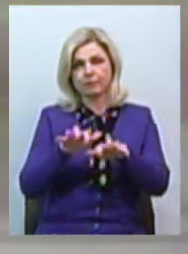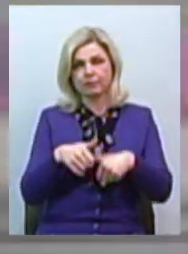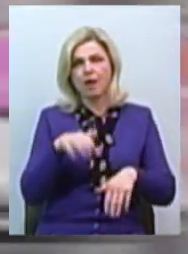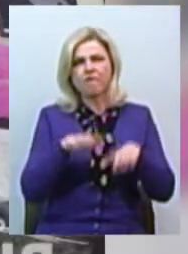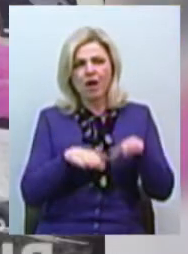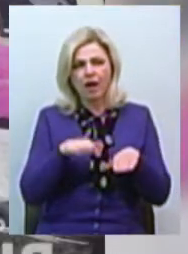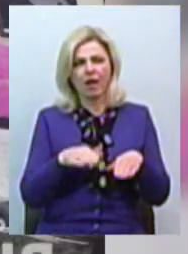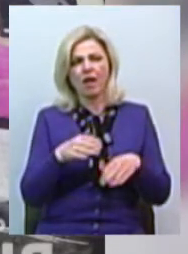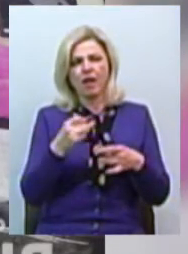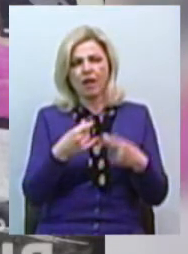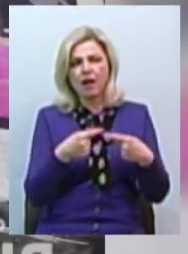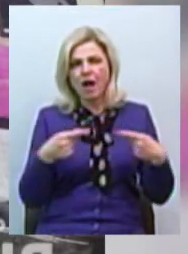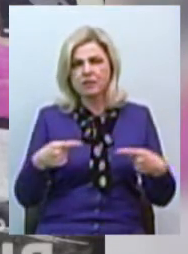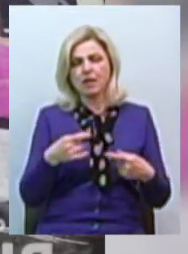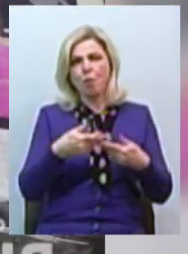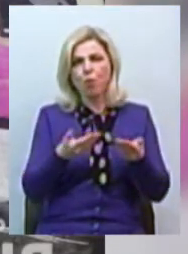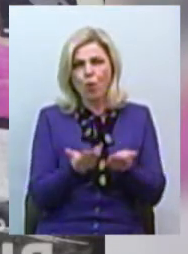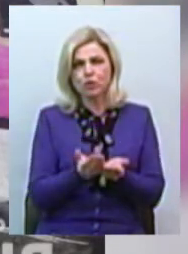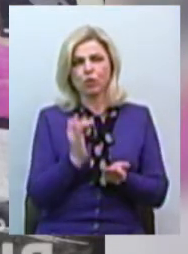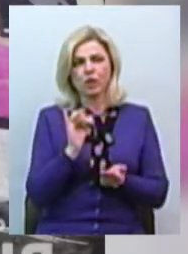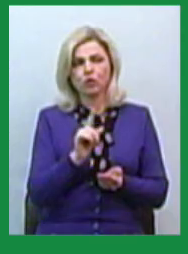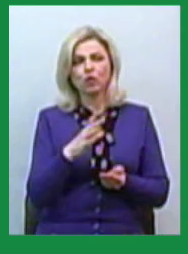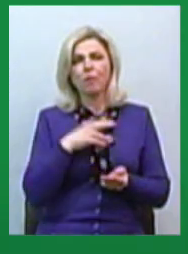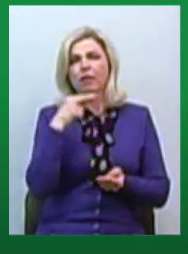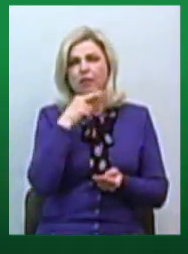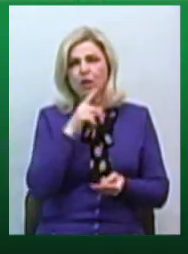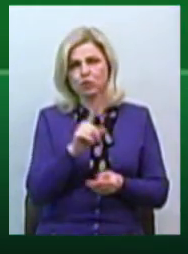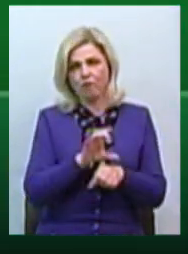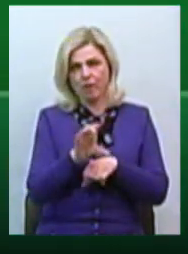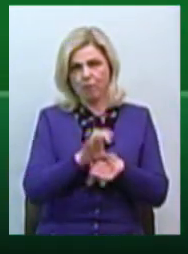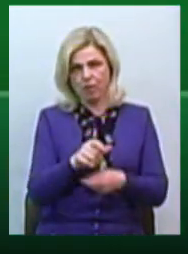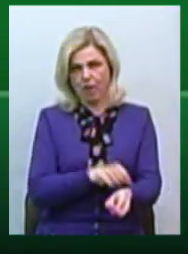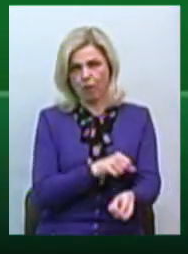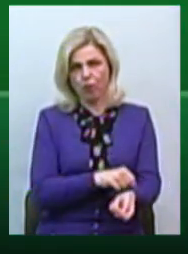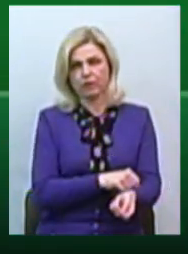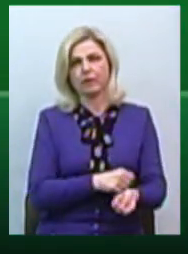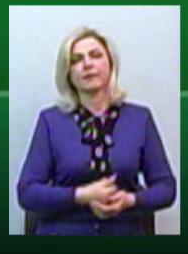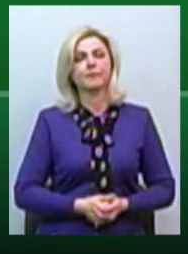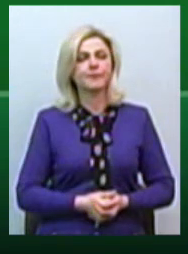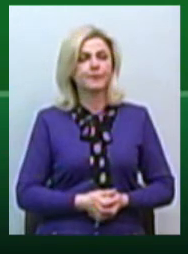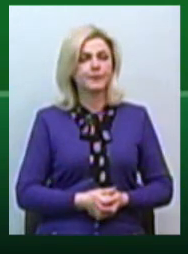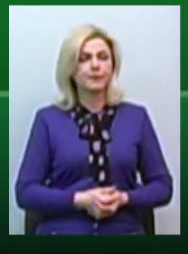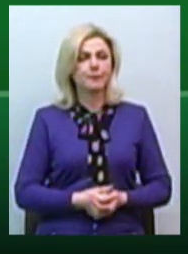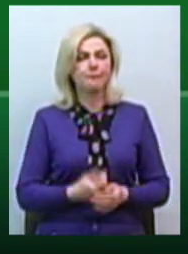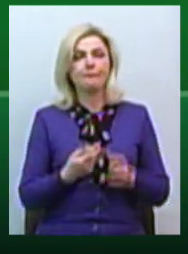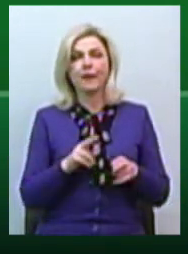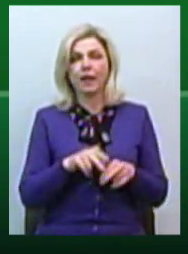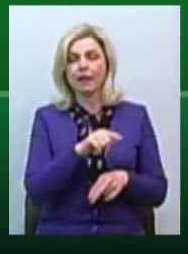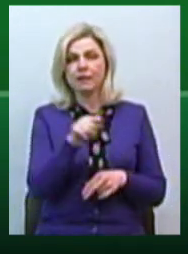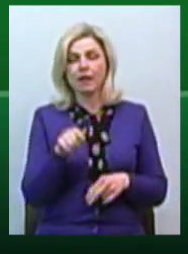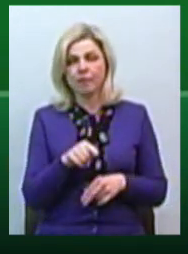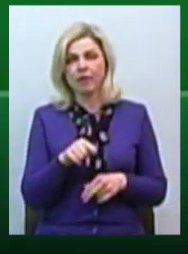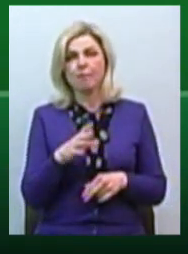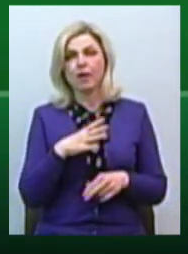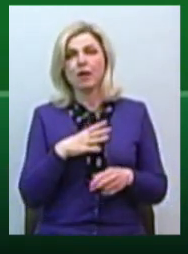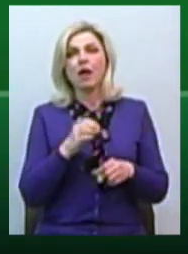приладдя, посуд та прекурсори, за допомогою яких виготовляли наркотики. Зі слів господаря, психотроп він